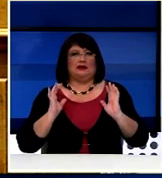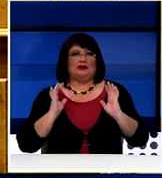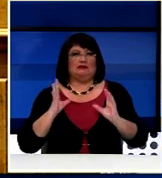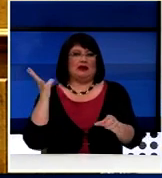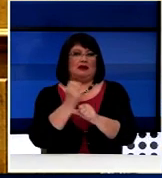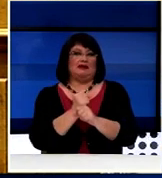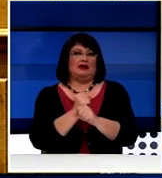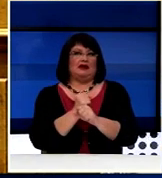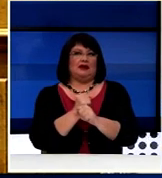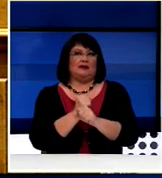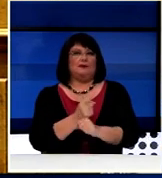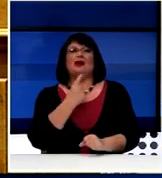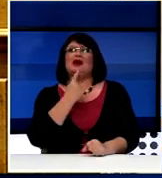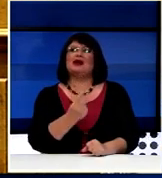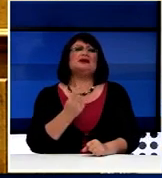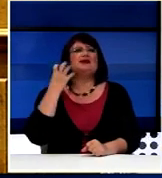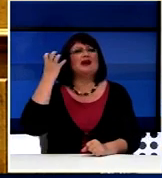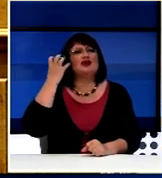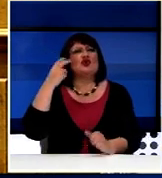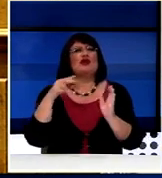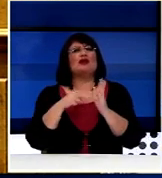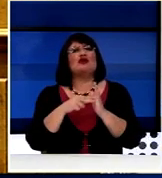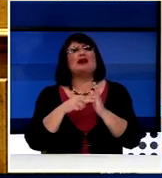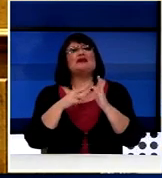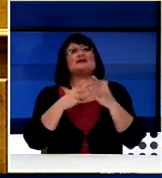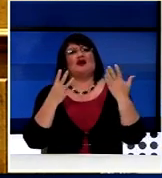επιτυχία. Και αναφέρομαι στο 18.